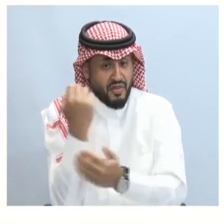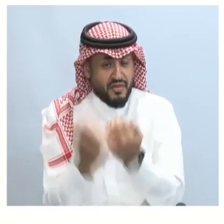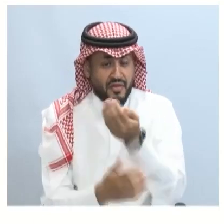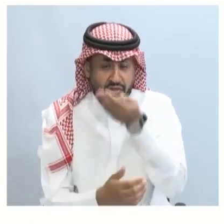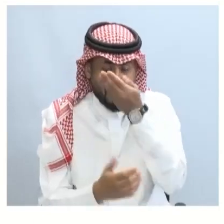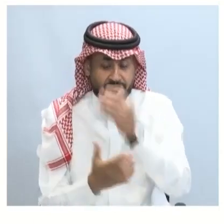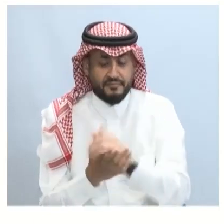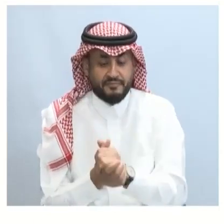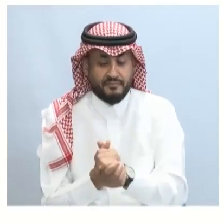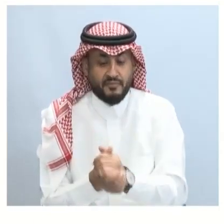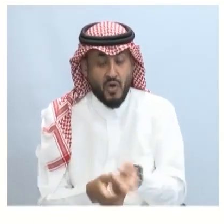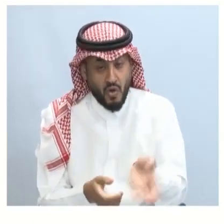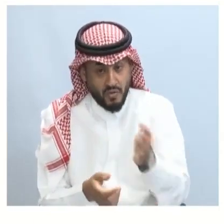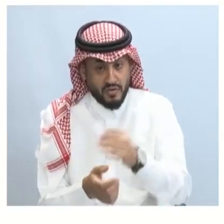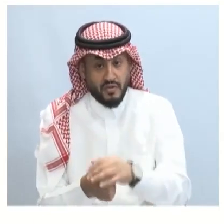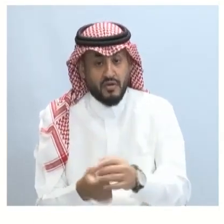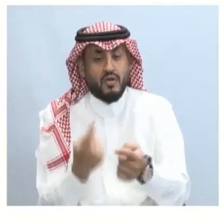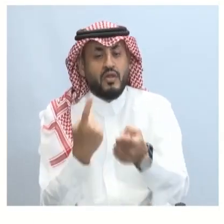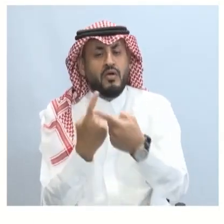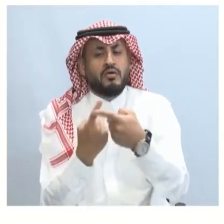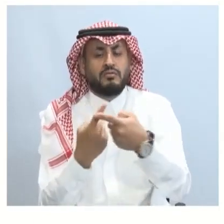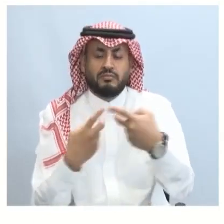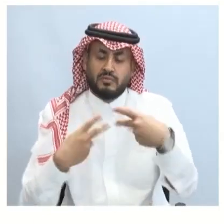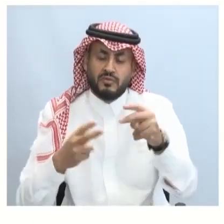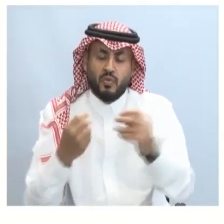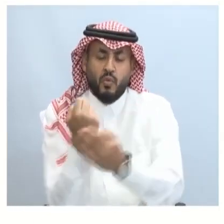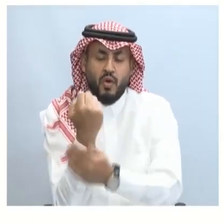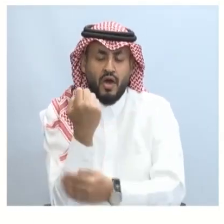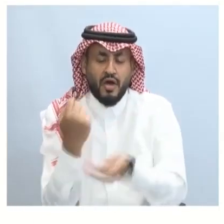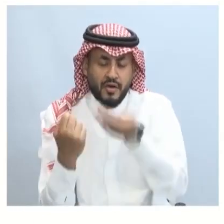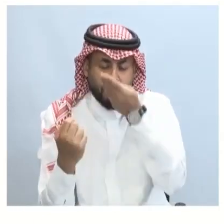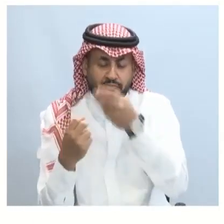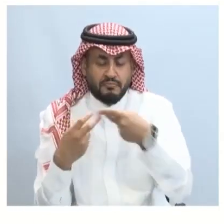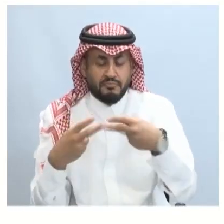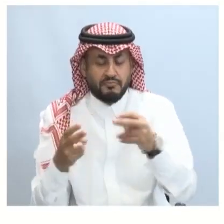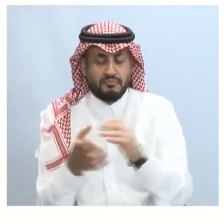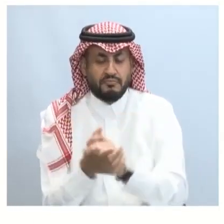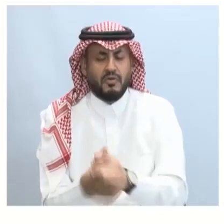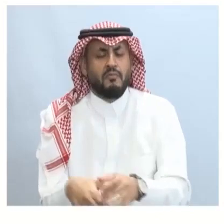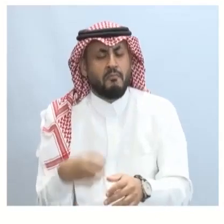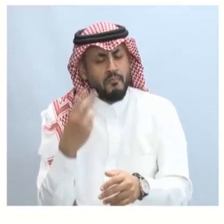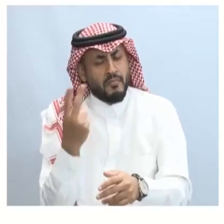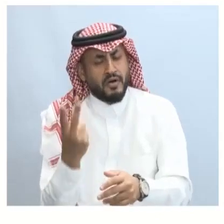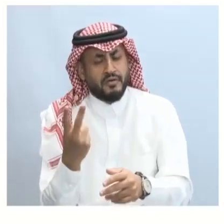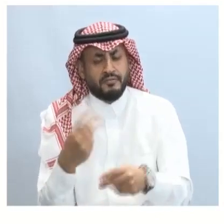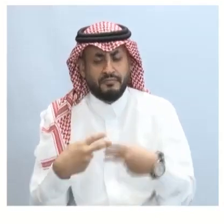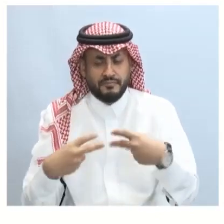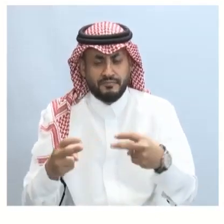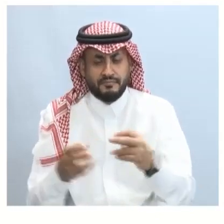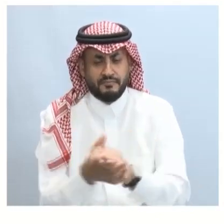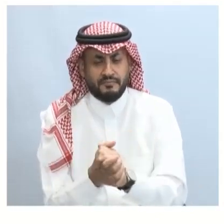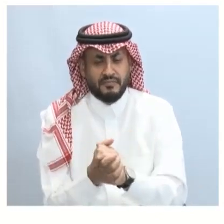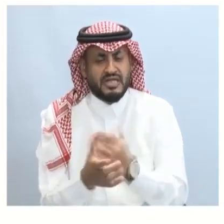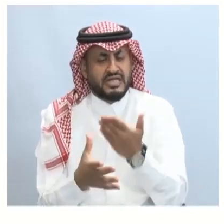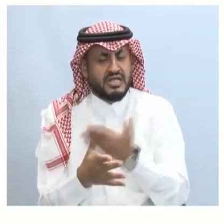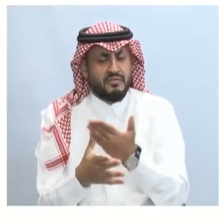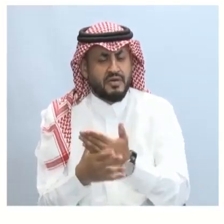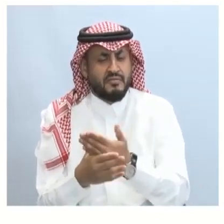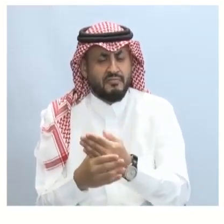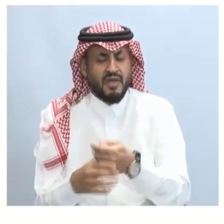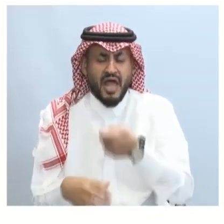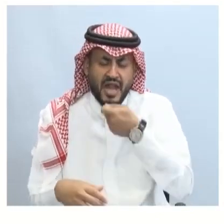وقد توضا بغسل الاعضاء مره مره ومرتين مرتين تيسيرا على